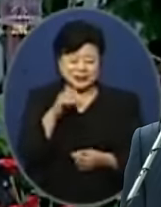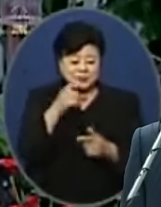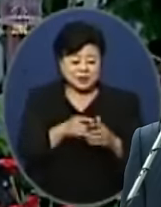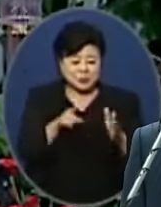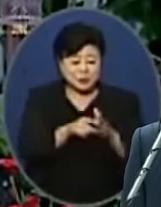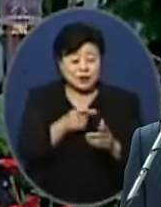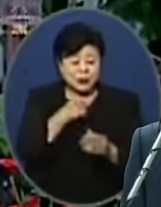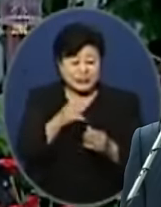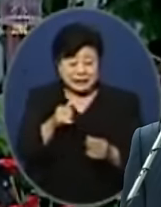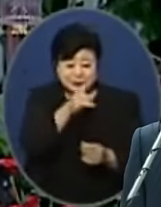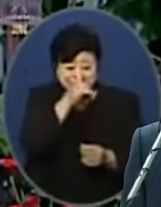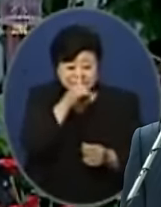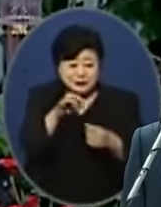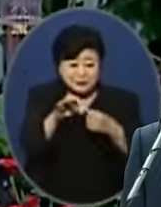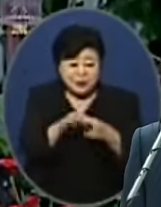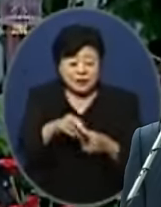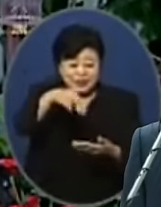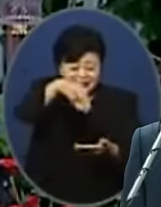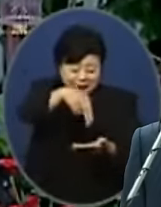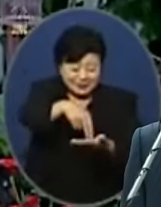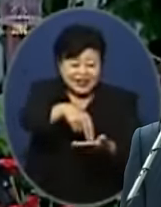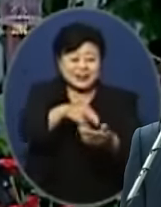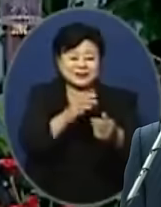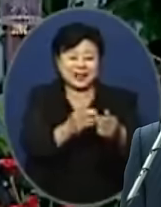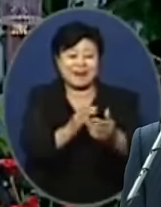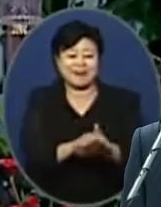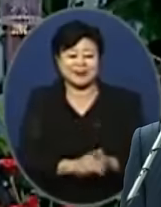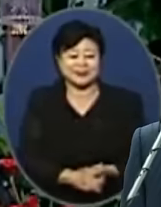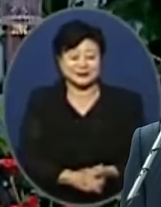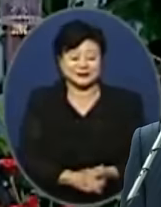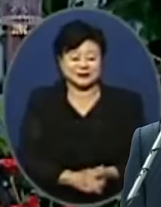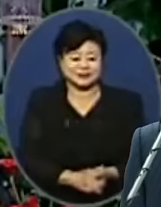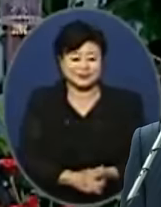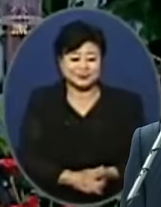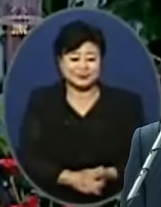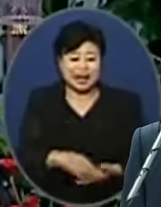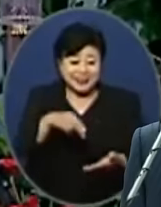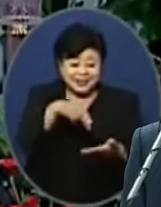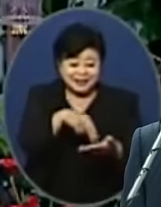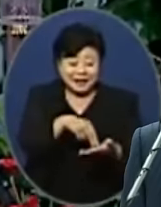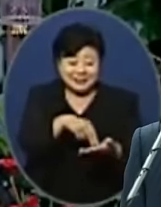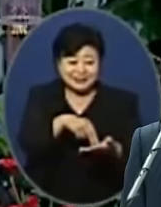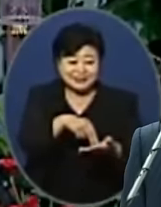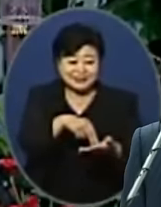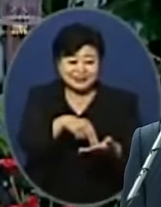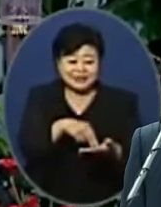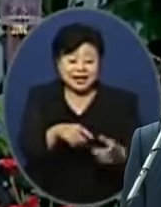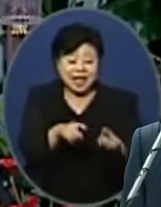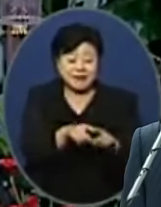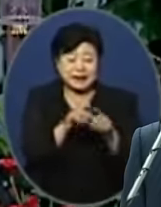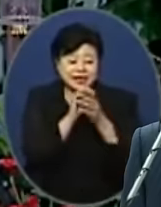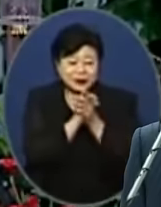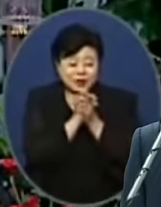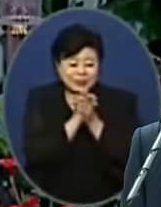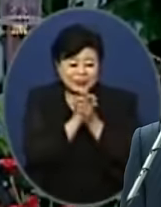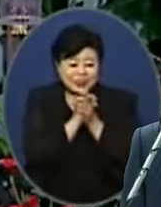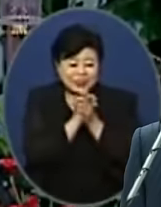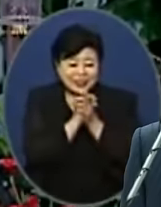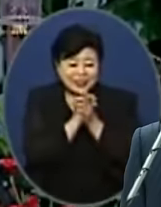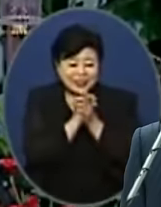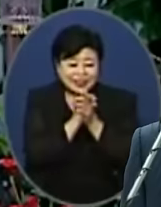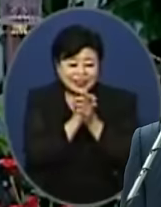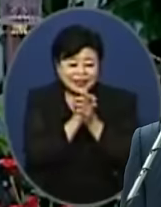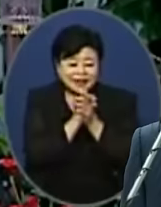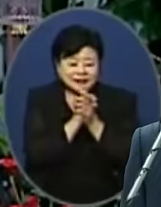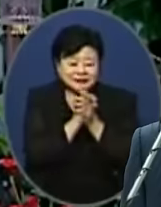예수 믿기를 원하시는 분은 그 자리에 빨리 일어나십시오. 그 자리에 일어나서 저와 함께 기도를 하십시다.